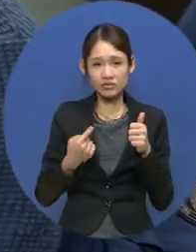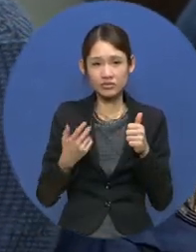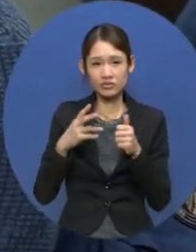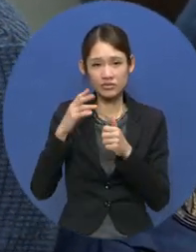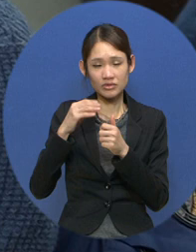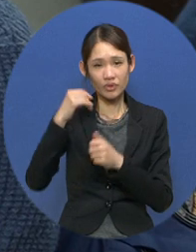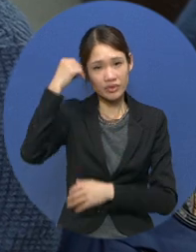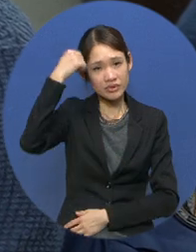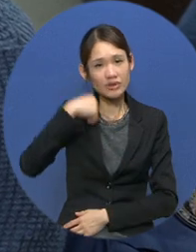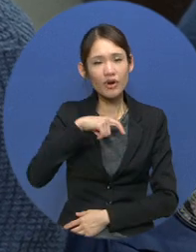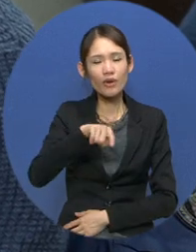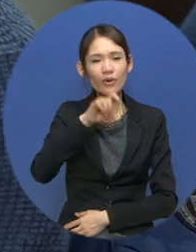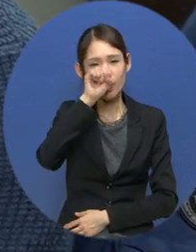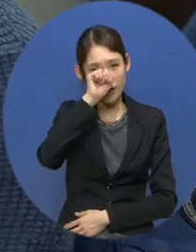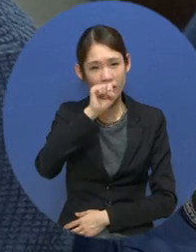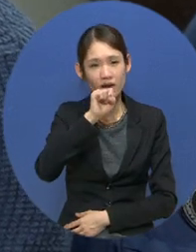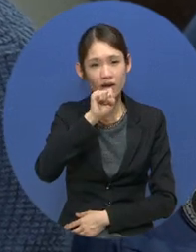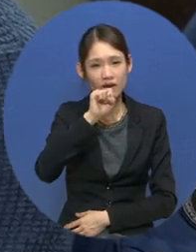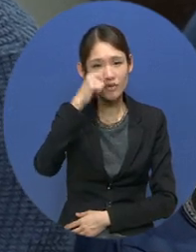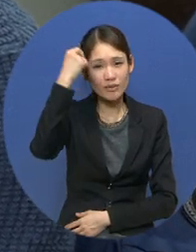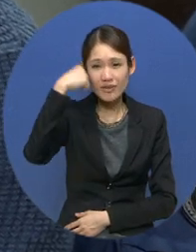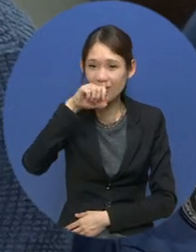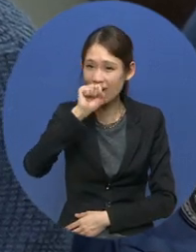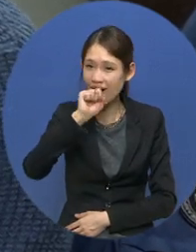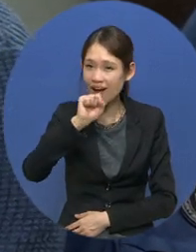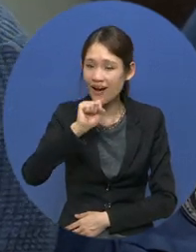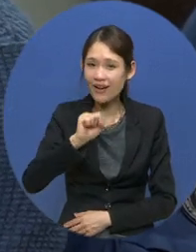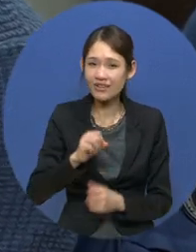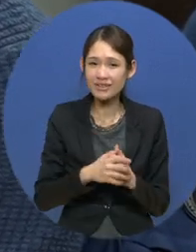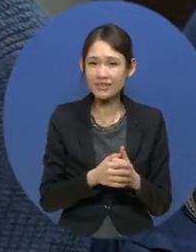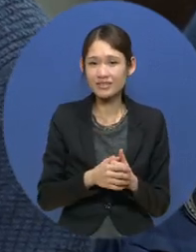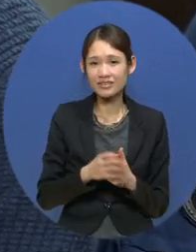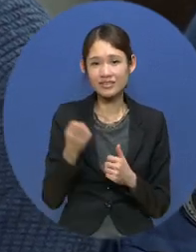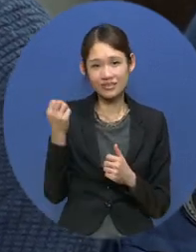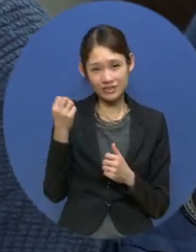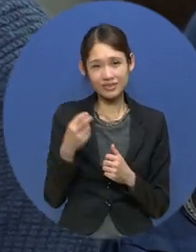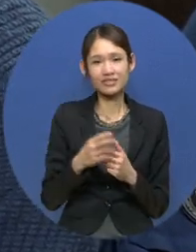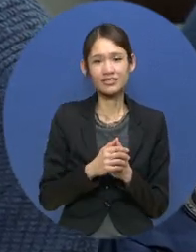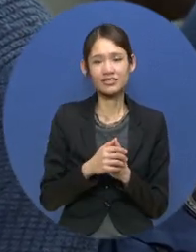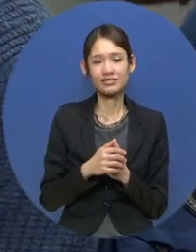느낌이 좋다. 어. 느낌이 좋았어? 그리고.